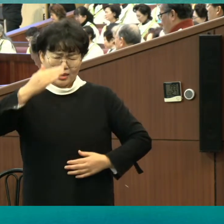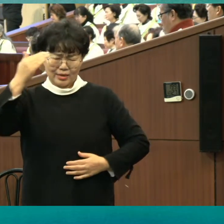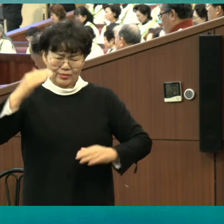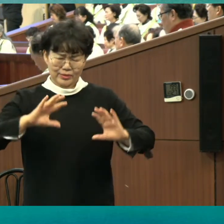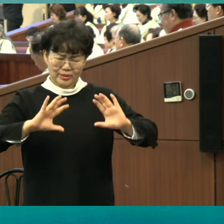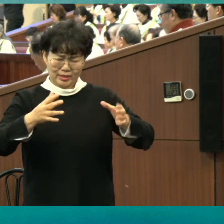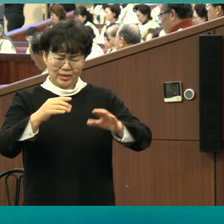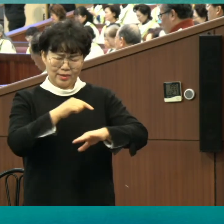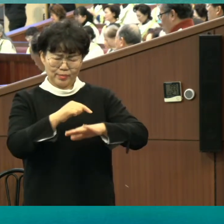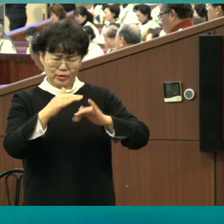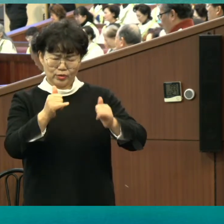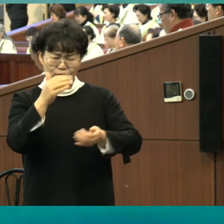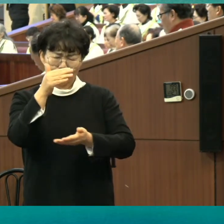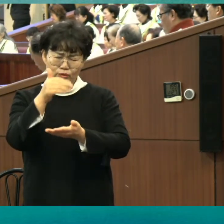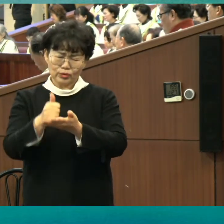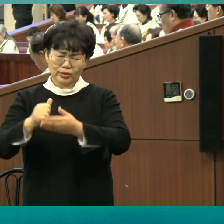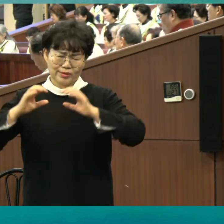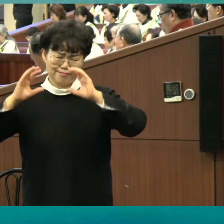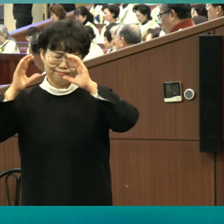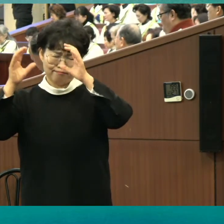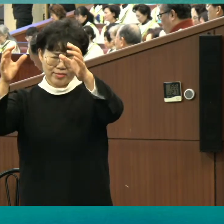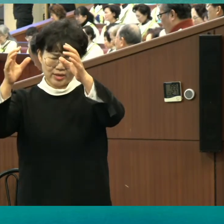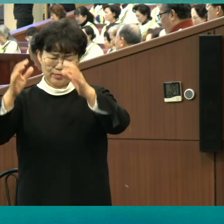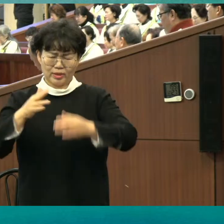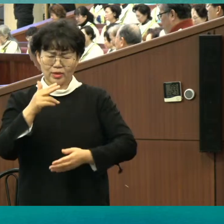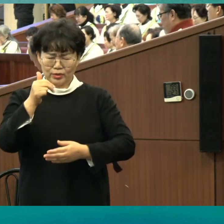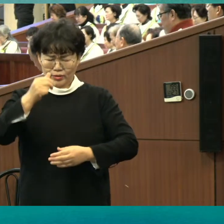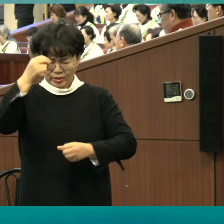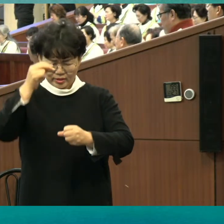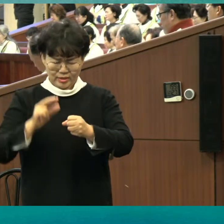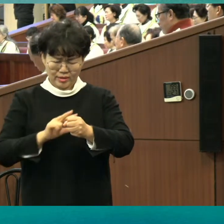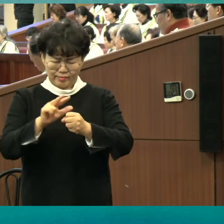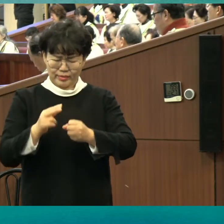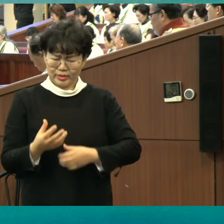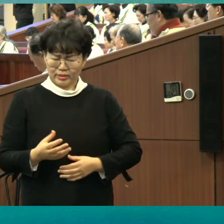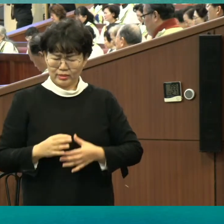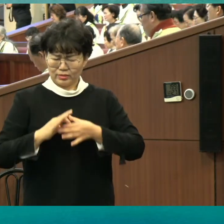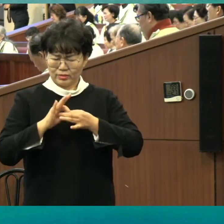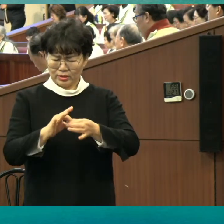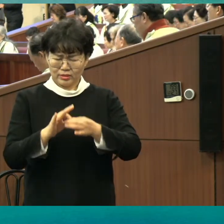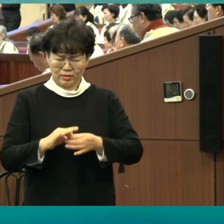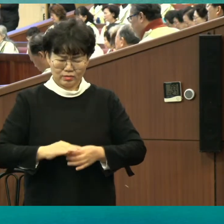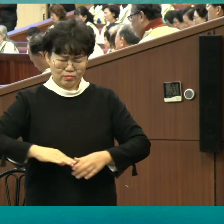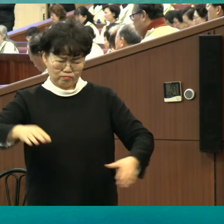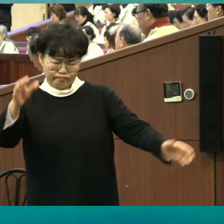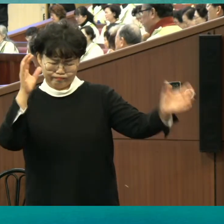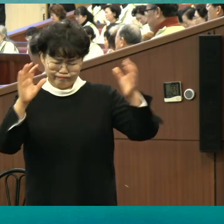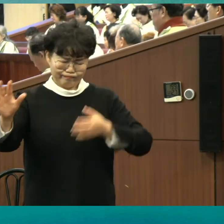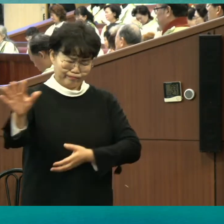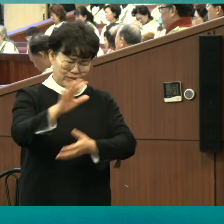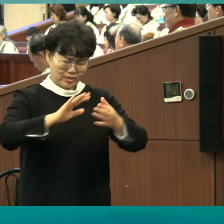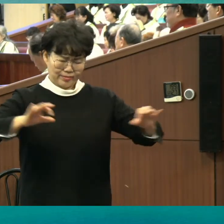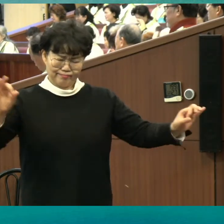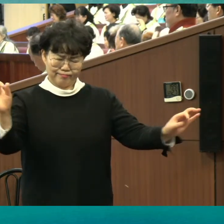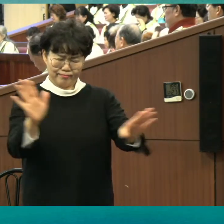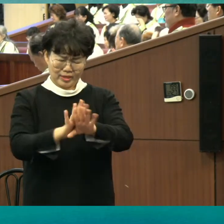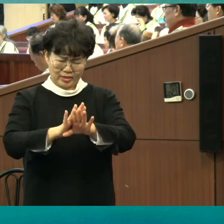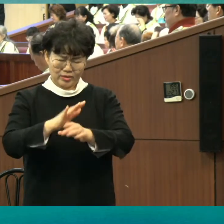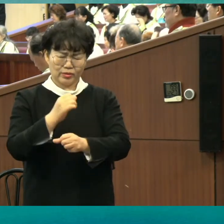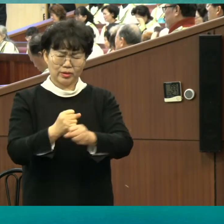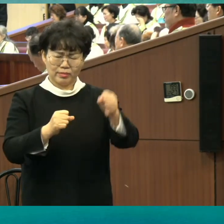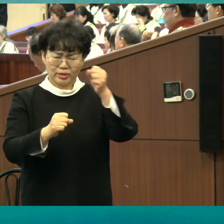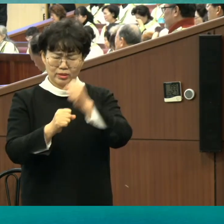주의 손에 의탁하오니 주의 자비로 하나님 모든 혼란이 사라지고